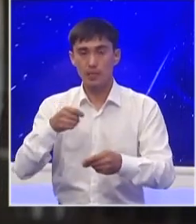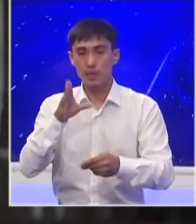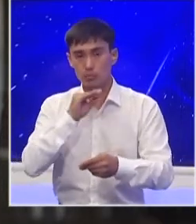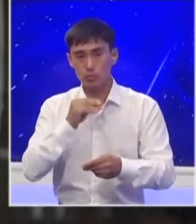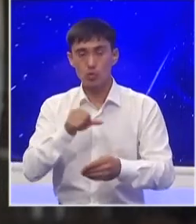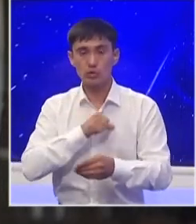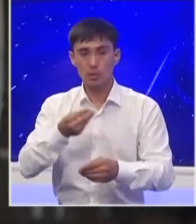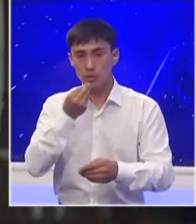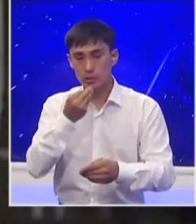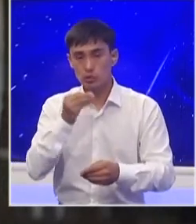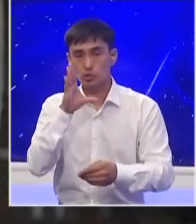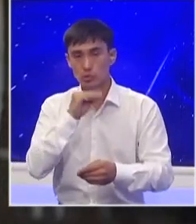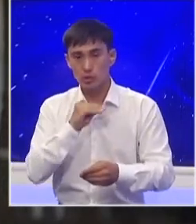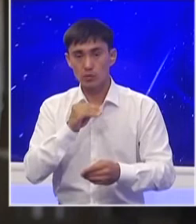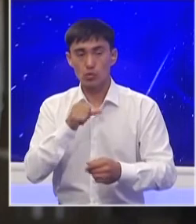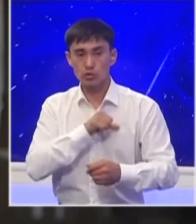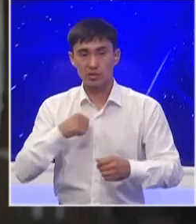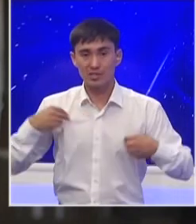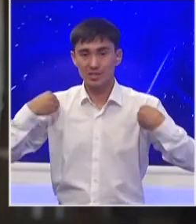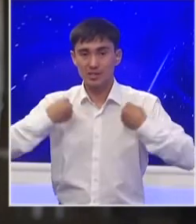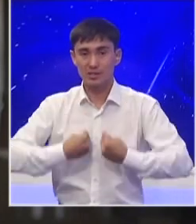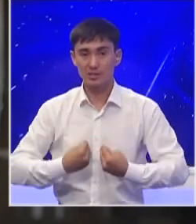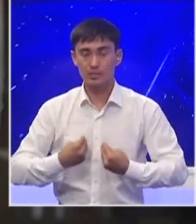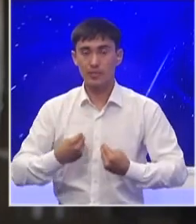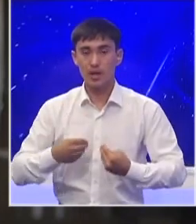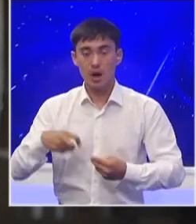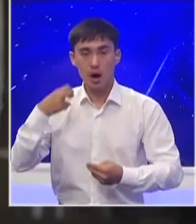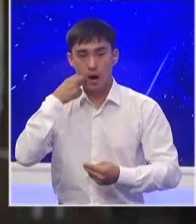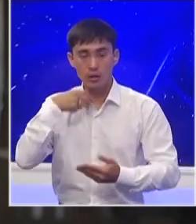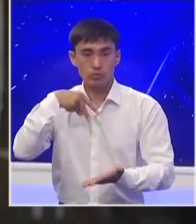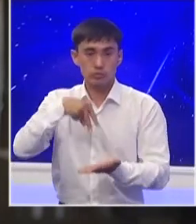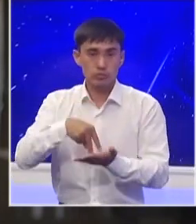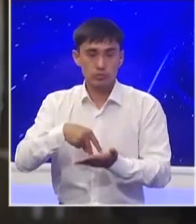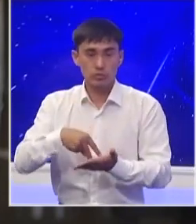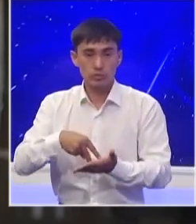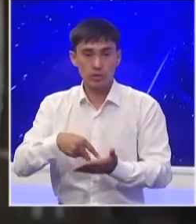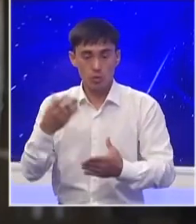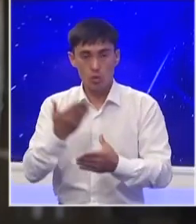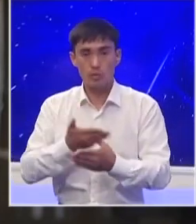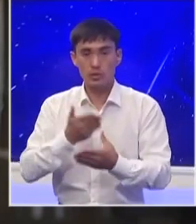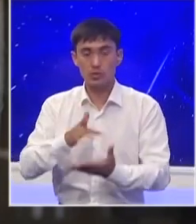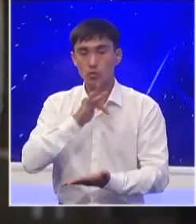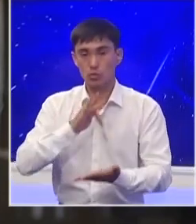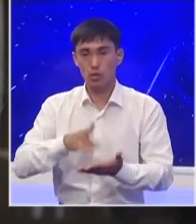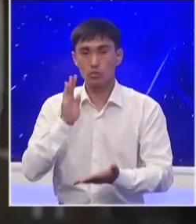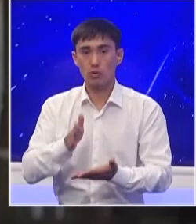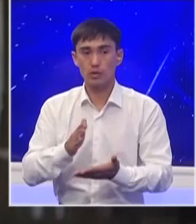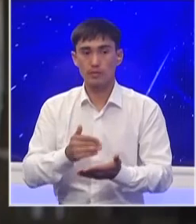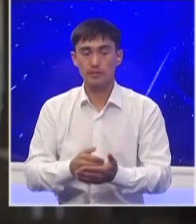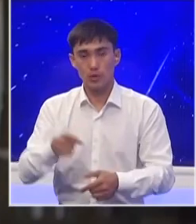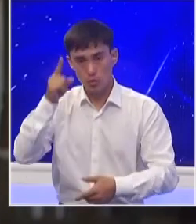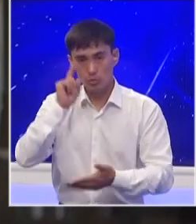өз тамақтарын өзі ішіп, өздері киініп, аяқтарына тұруға көп жәрдемдесетін орталық болады. Соны